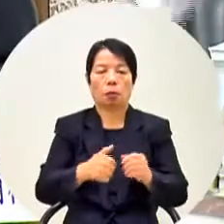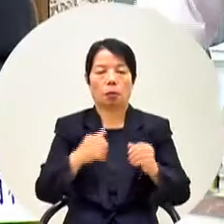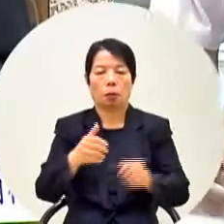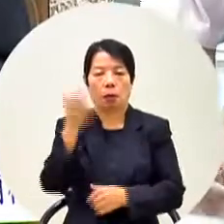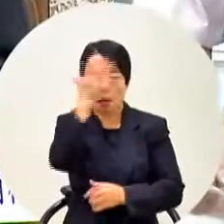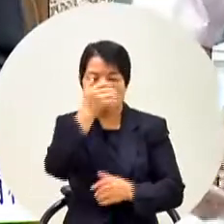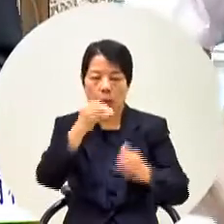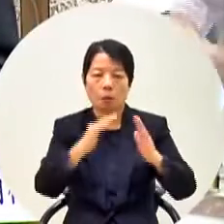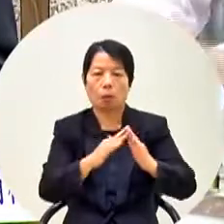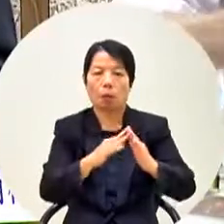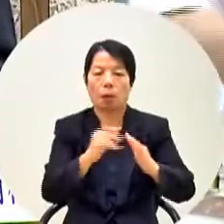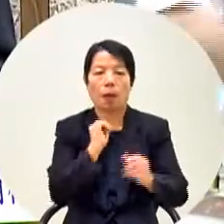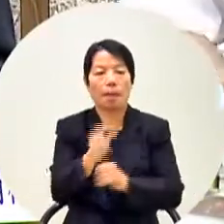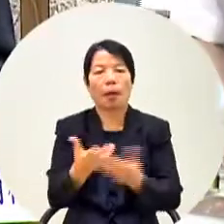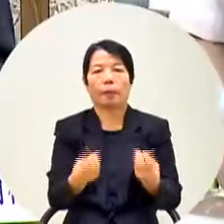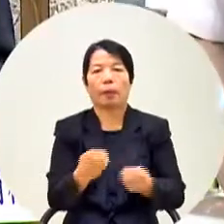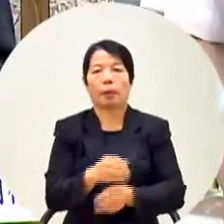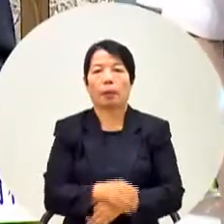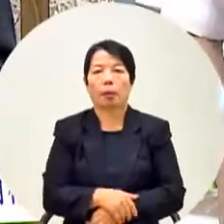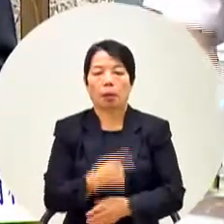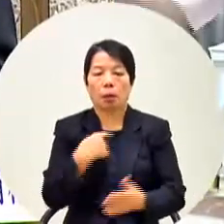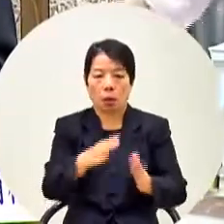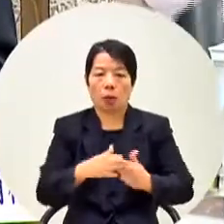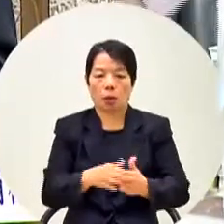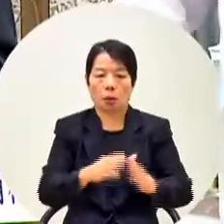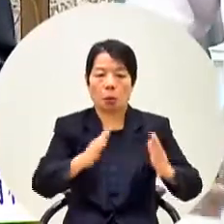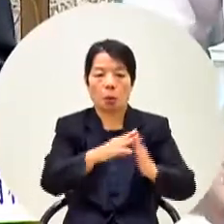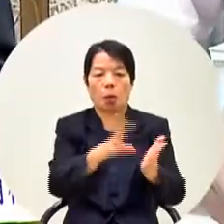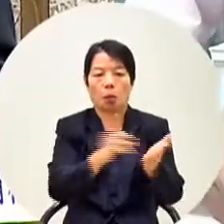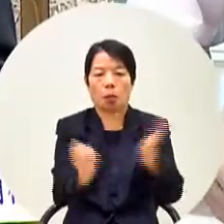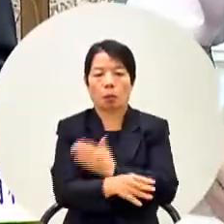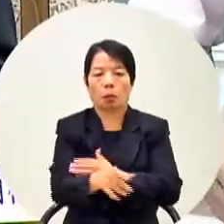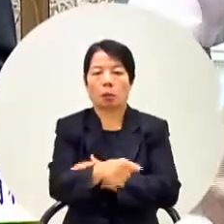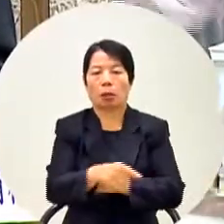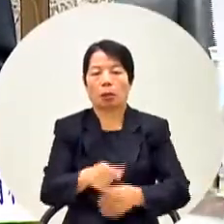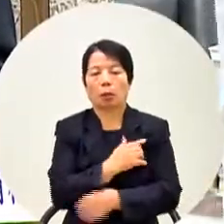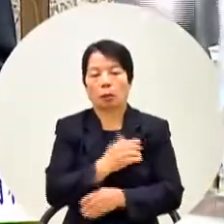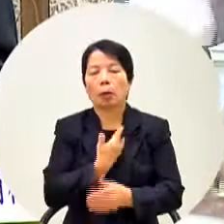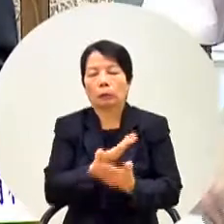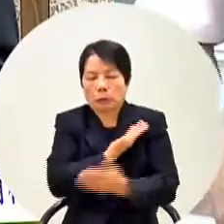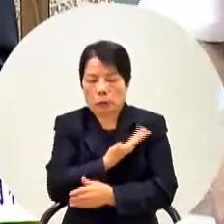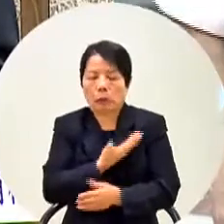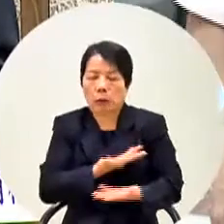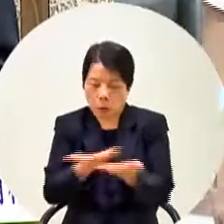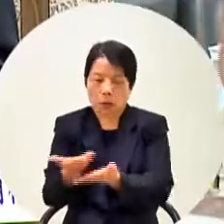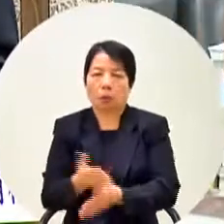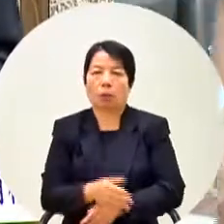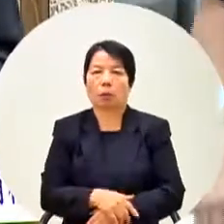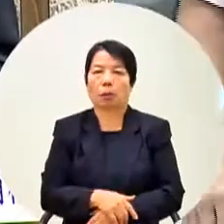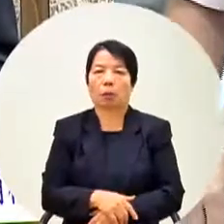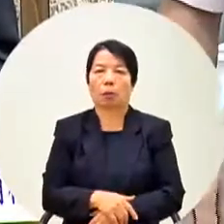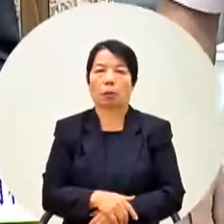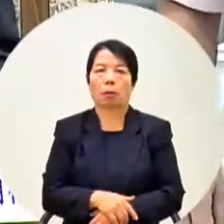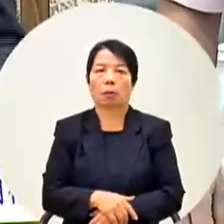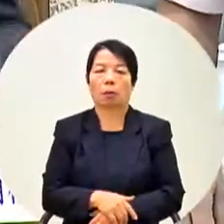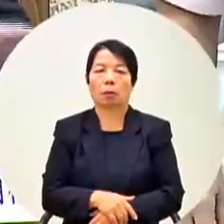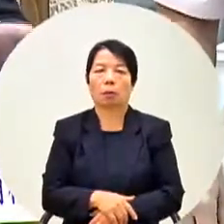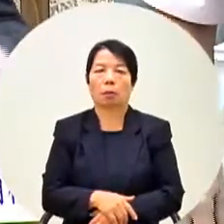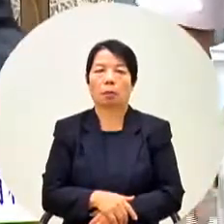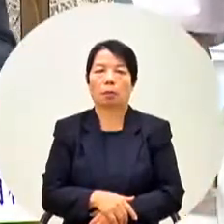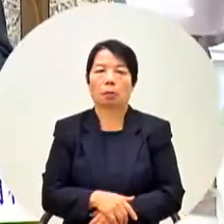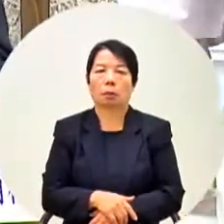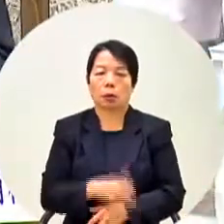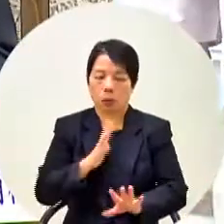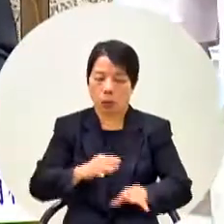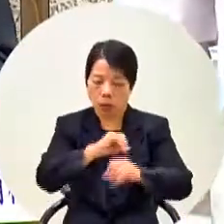伊无甲你买，你若要求要财务还抵，伊也是在跳后你啦。啊，恁厝顶人啊嘛。 我甲了解一下，甲、哦、来透